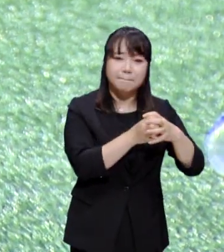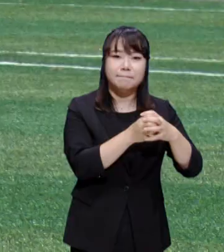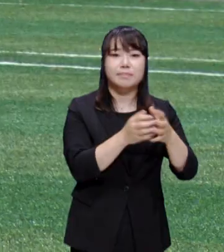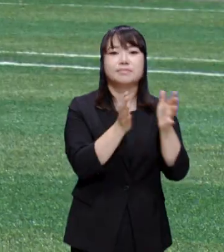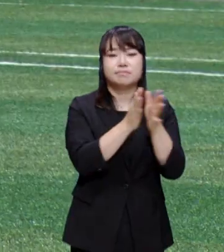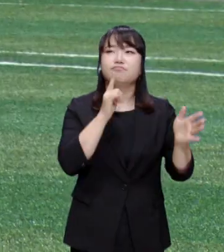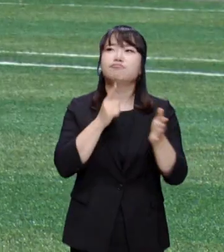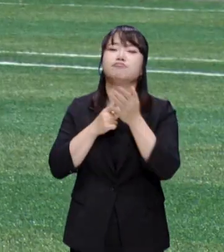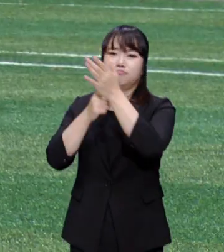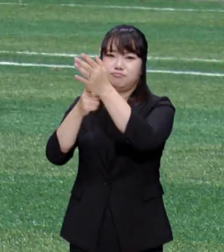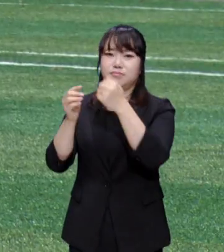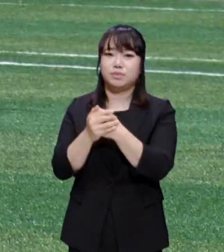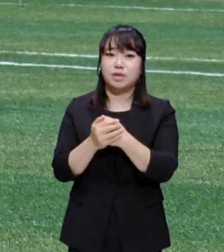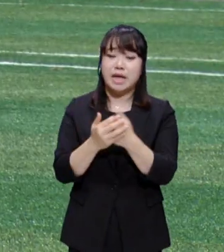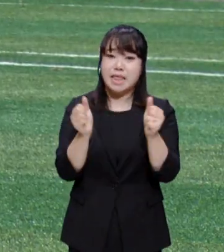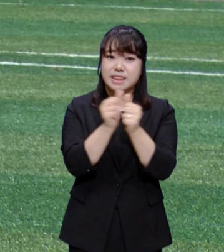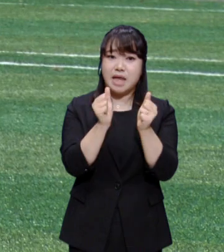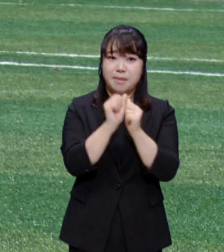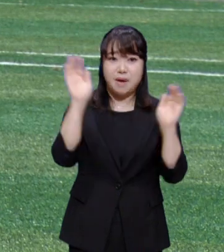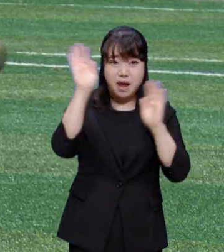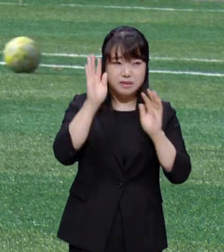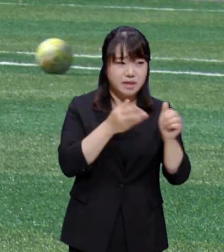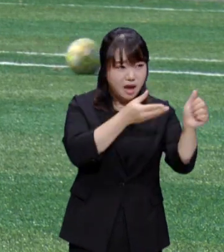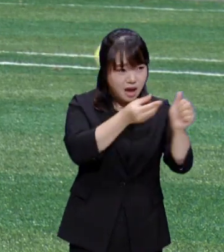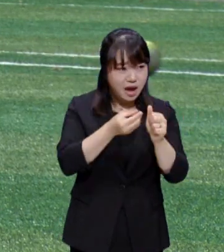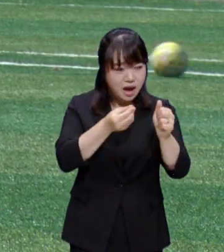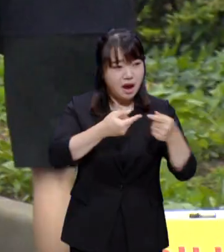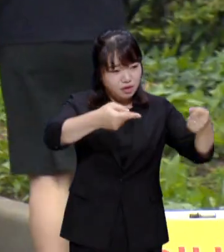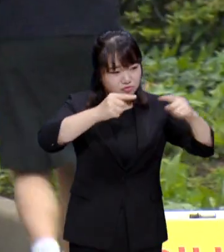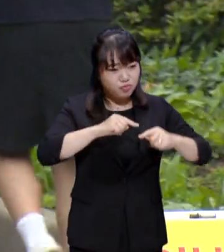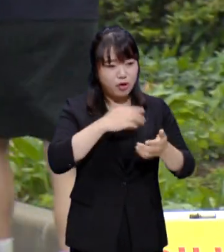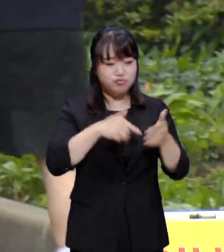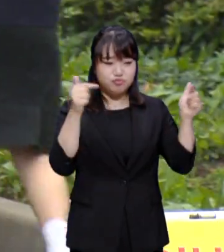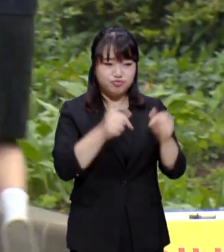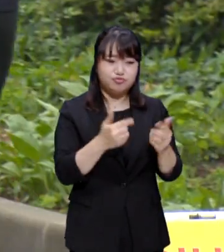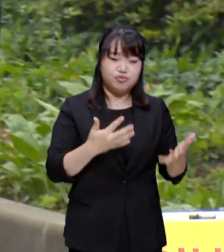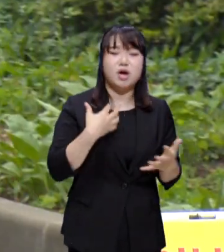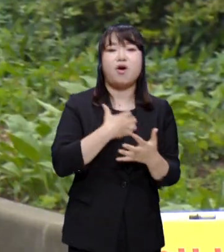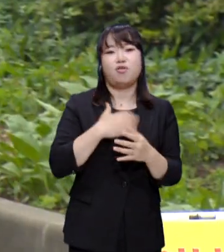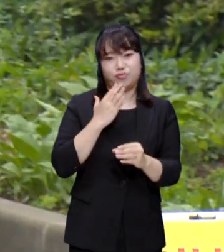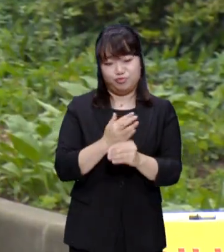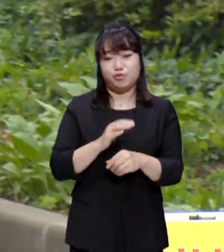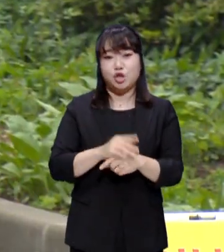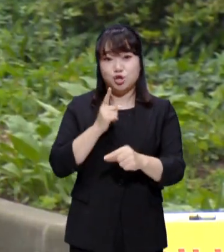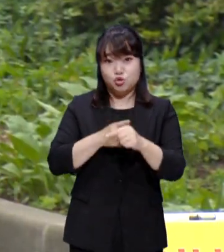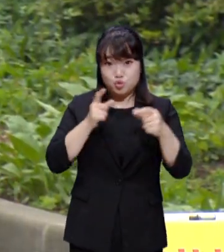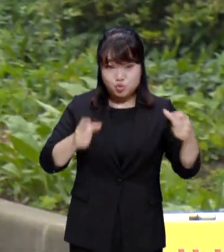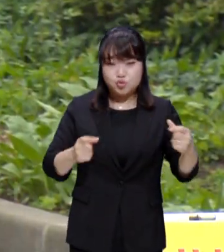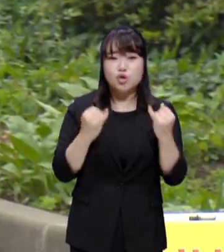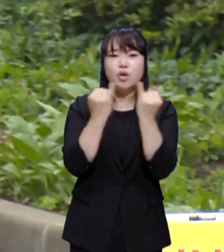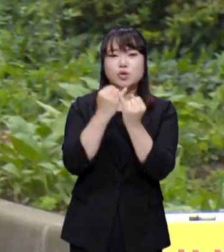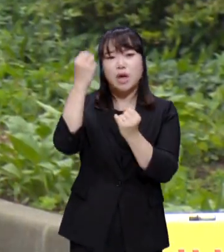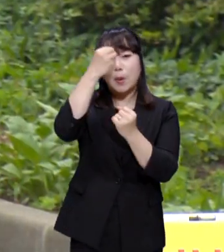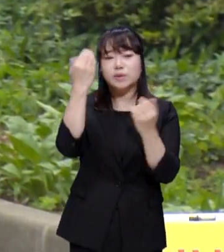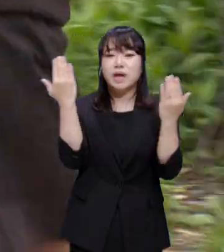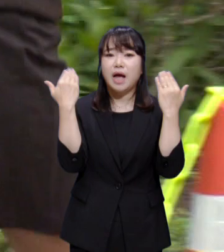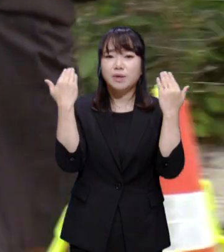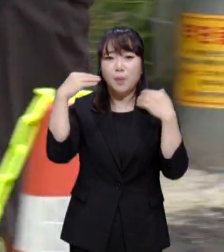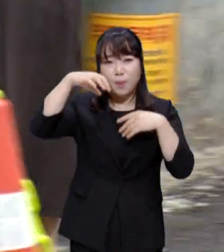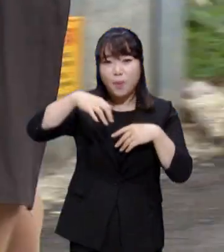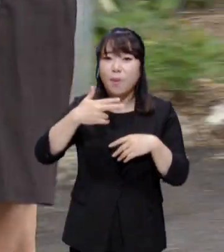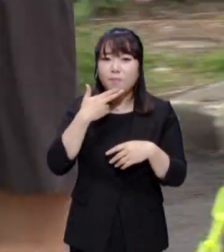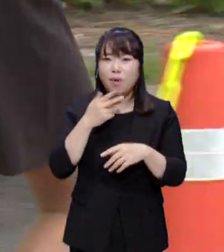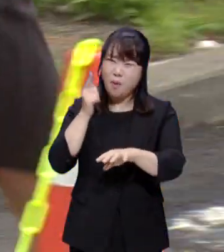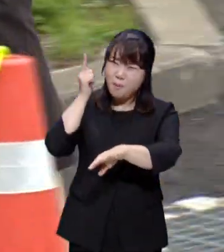고등학교로 전환되면서 남학생 유치 경쟁이 더 치열해질 전망입니다. 중구 관내는 여자 고등학교가 없어 여학생이